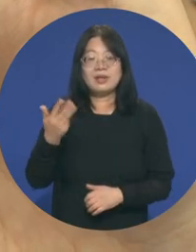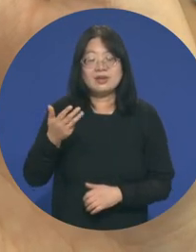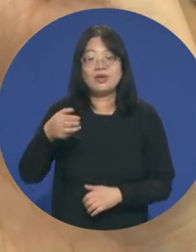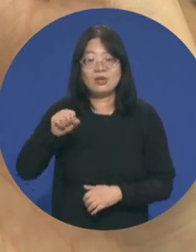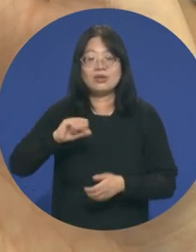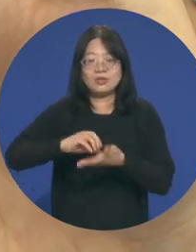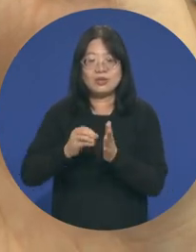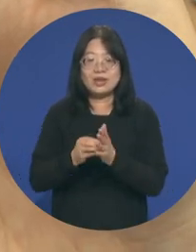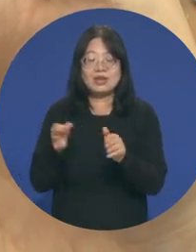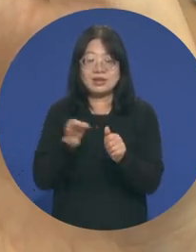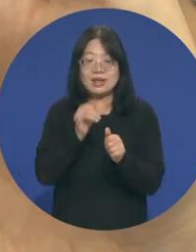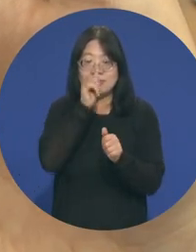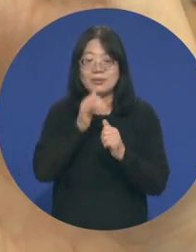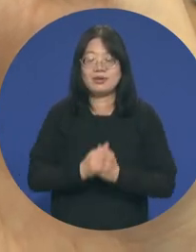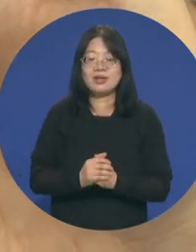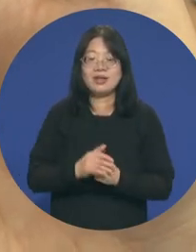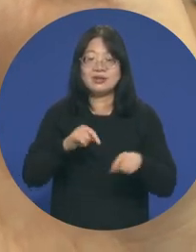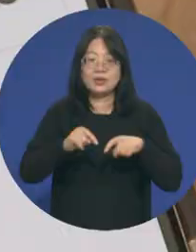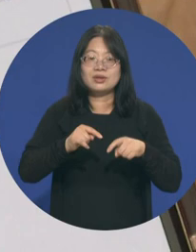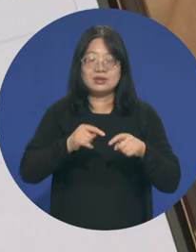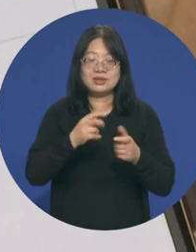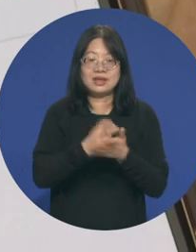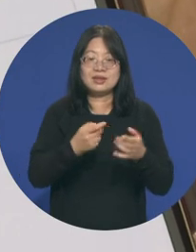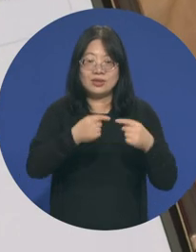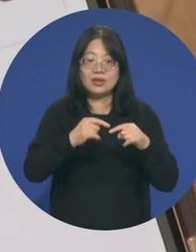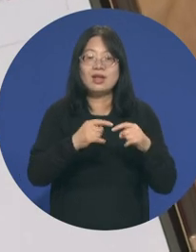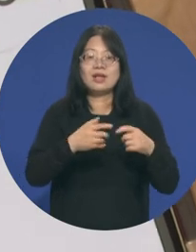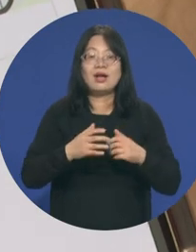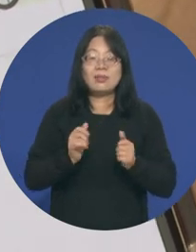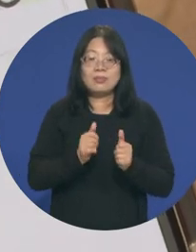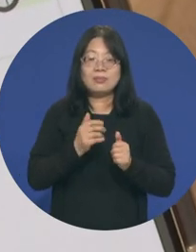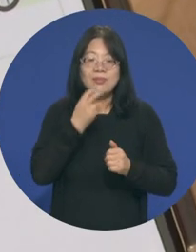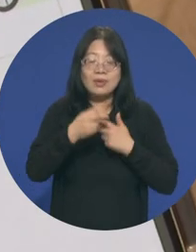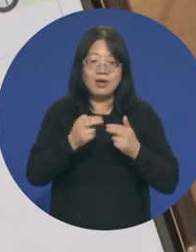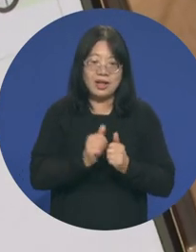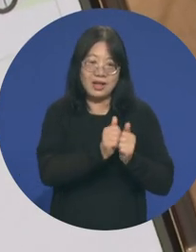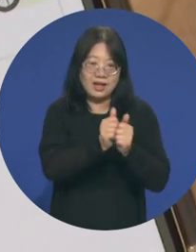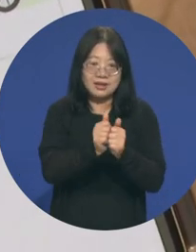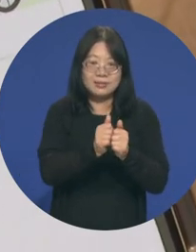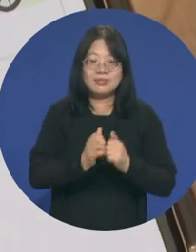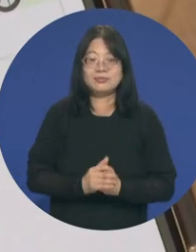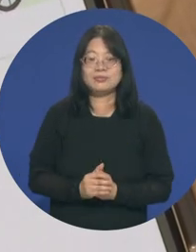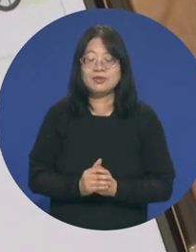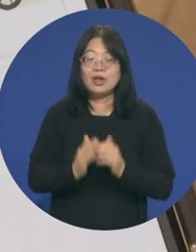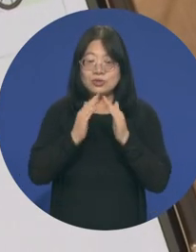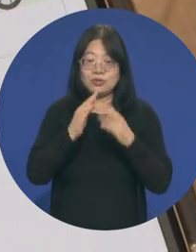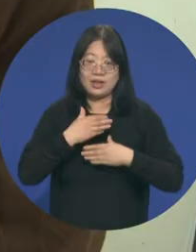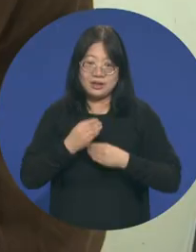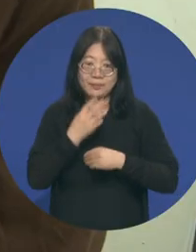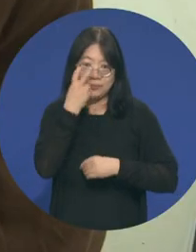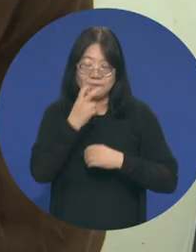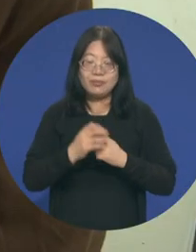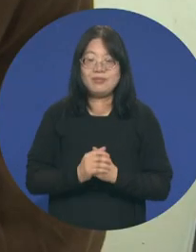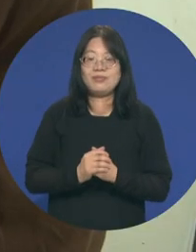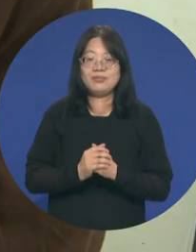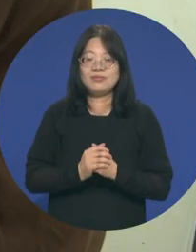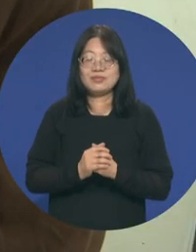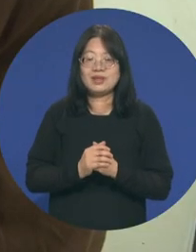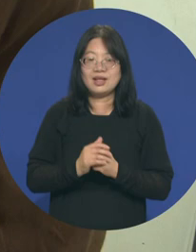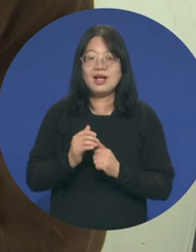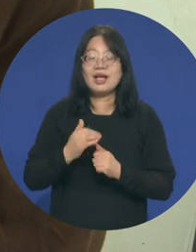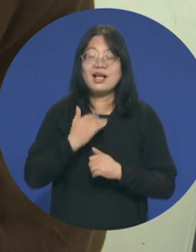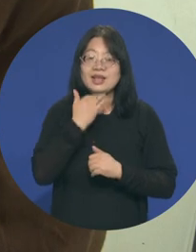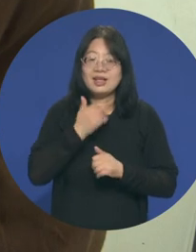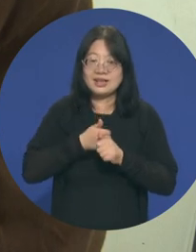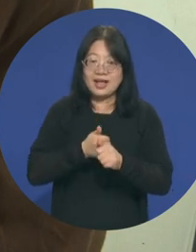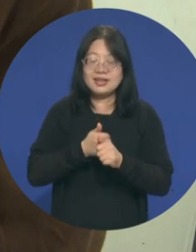투입. 정책 참여단 외에도 병원 안심동행과 주거안전 체크리스트, 자유주체 제한 사업 등 생애 주기별